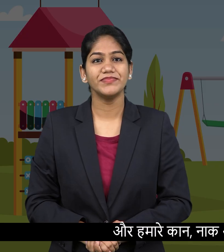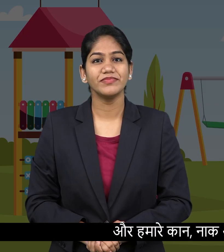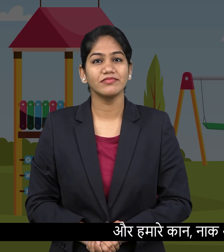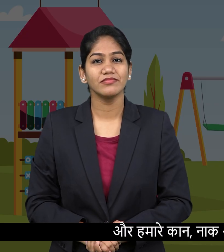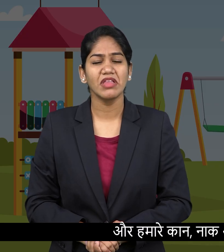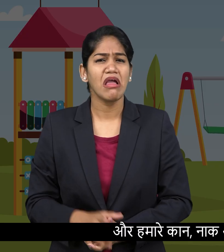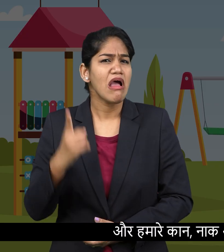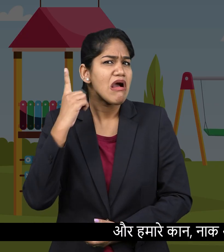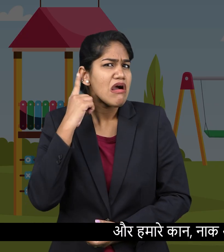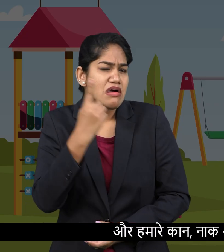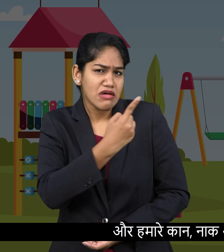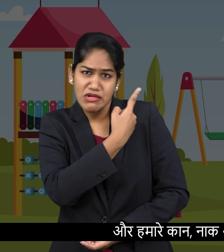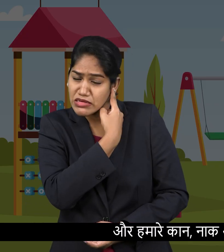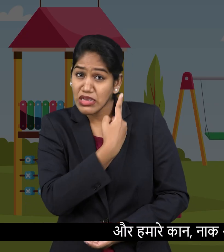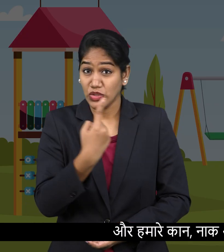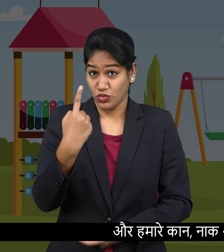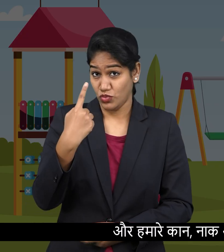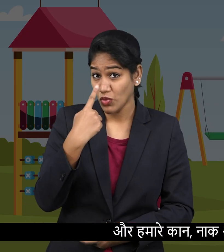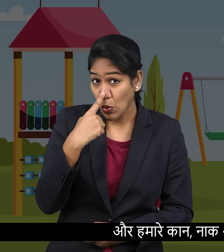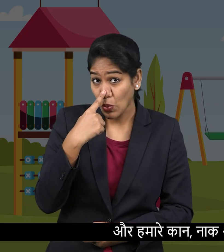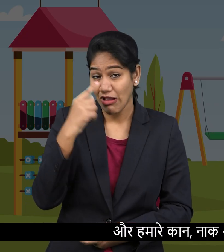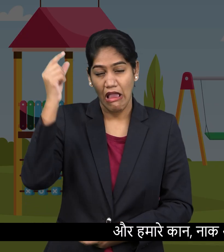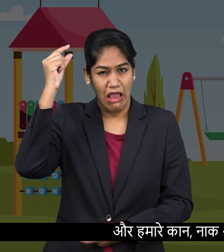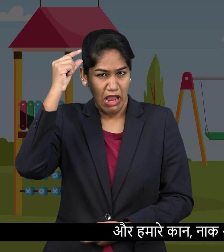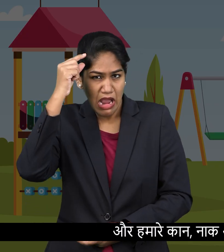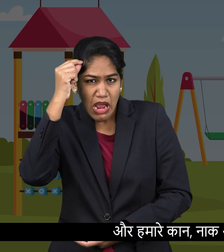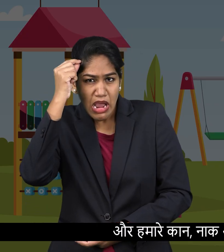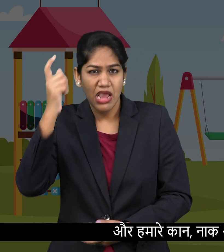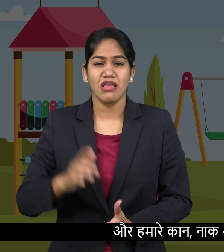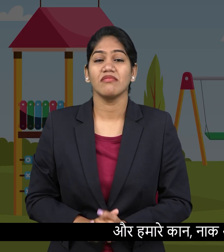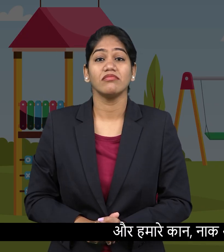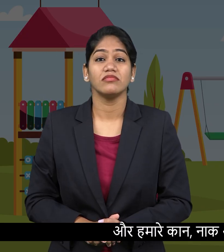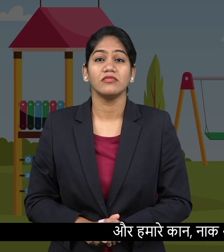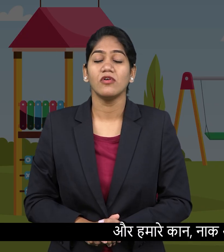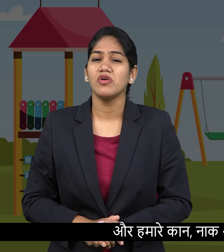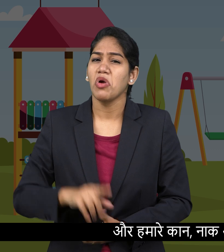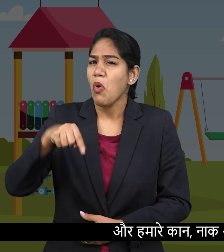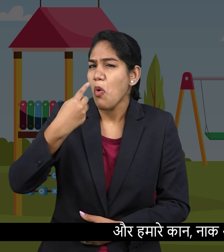और हमारे कान, नाक और बाल भी हमेशा साफ रहने चाहिए।